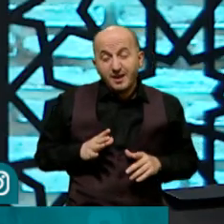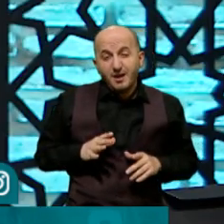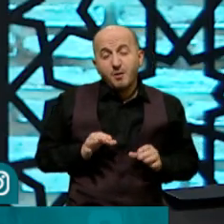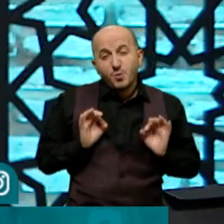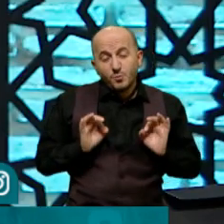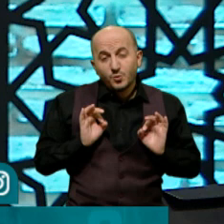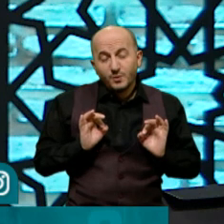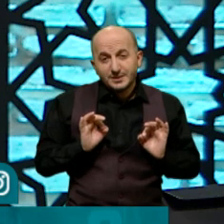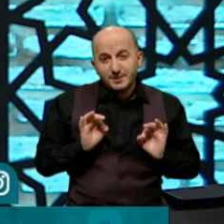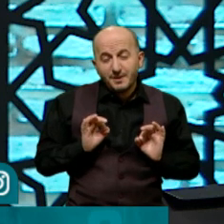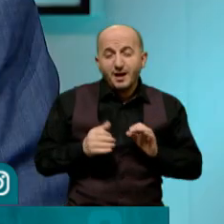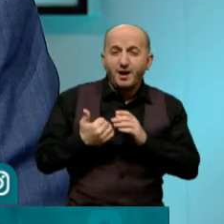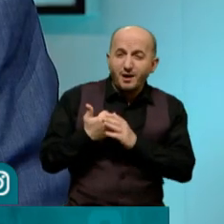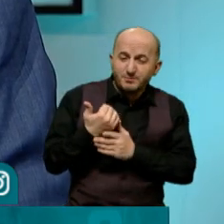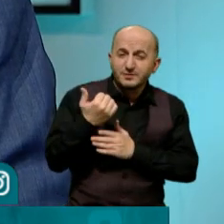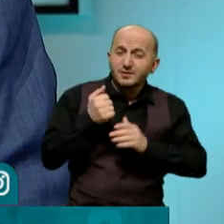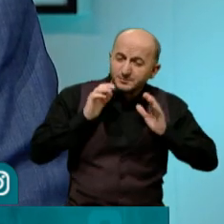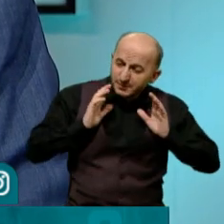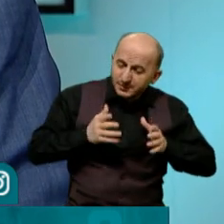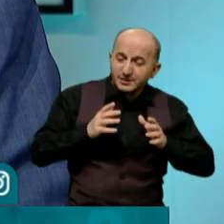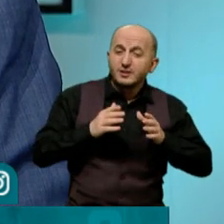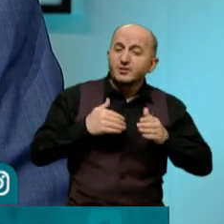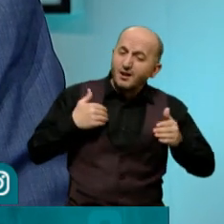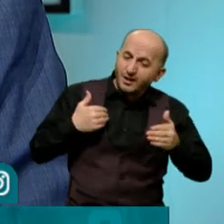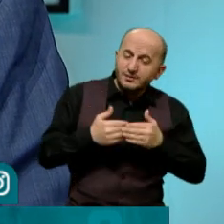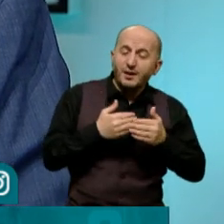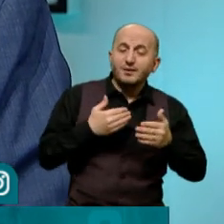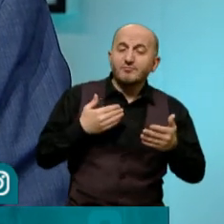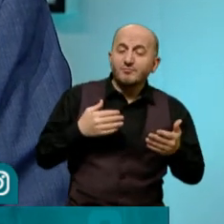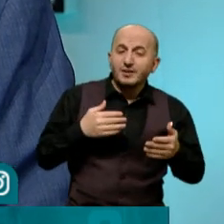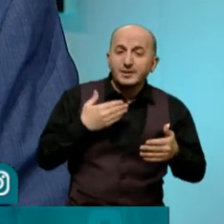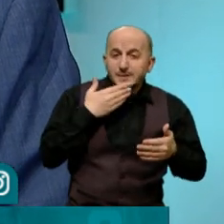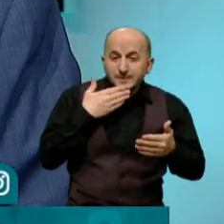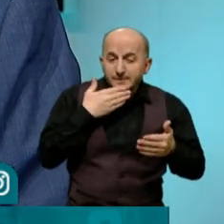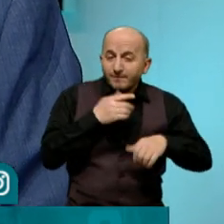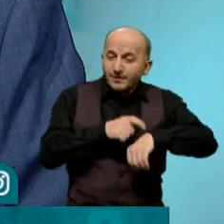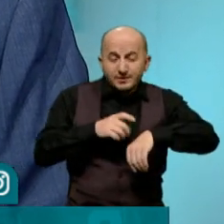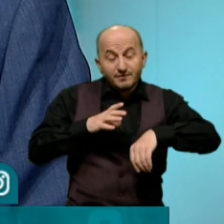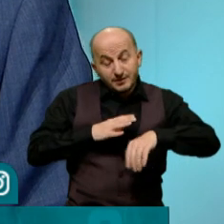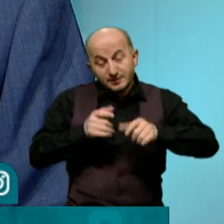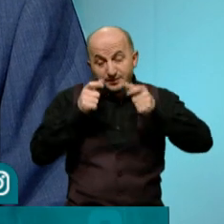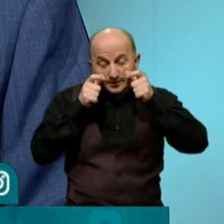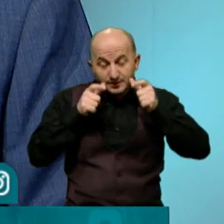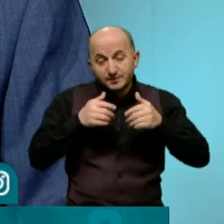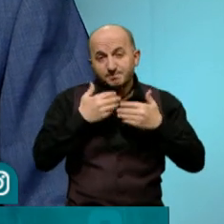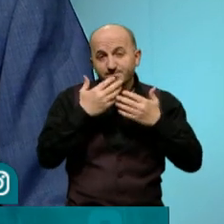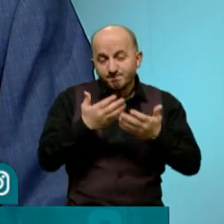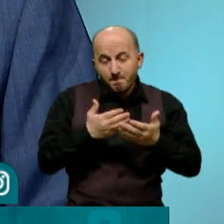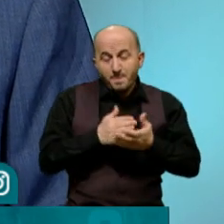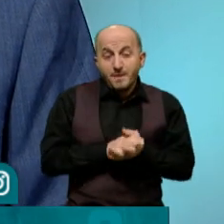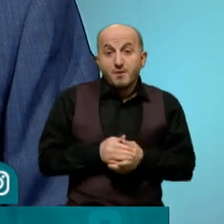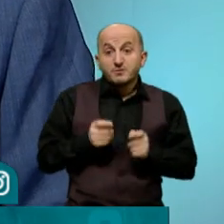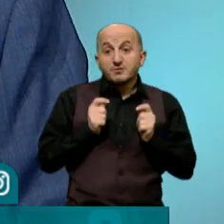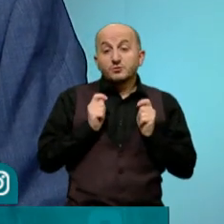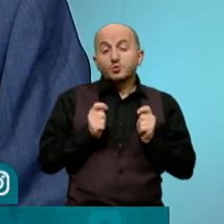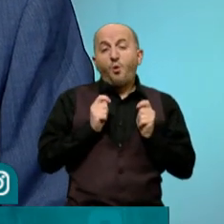mümkün mertebe abdest alıp namaz kılacak kadar bir imkanı varsa buna dikkat etmesini tavsiye ederiz. Çok zor durumda